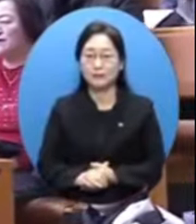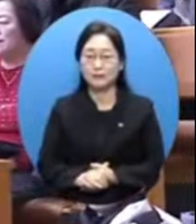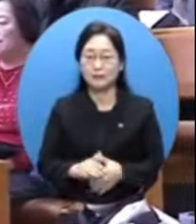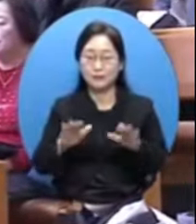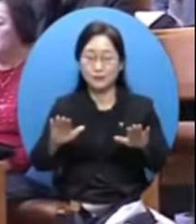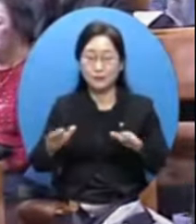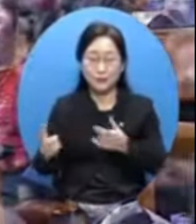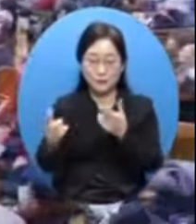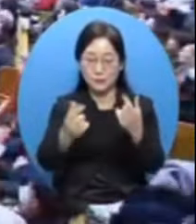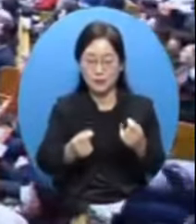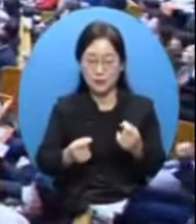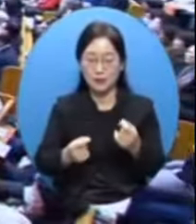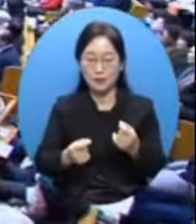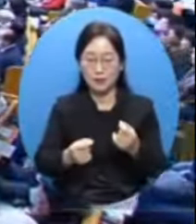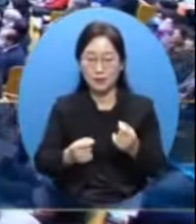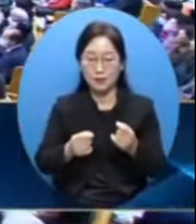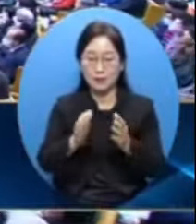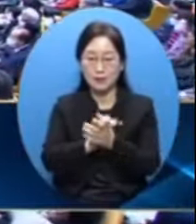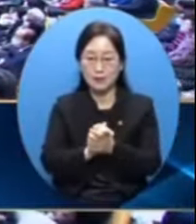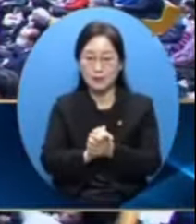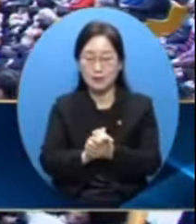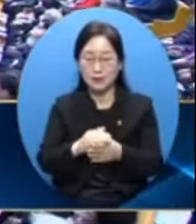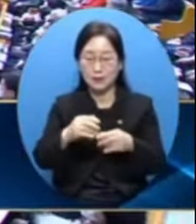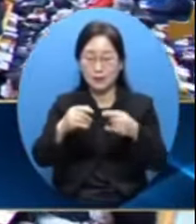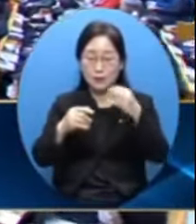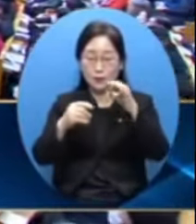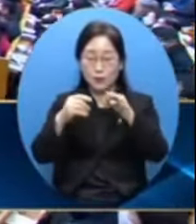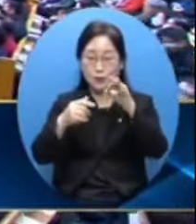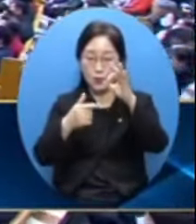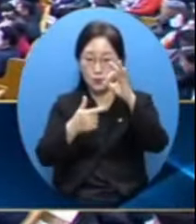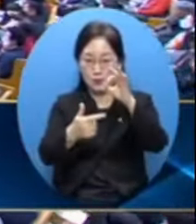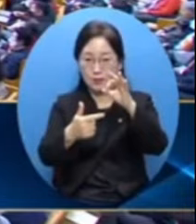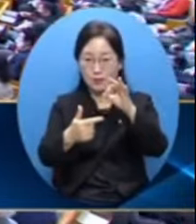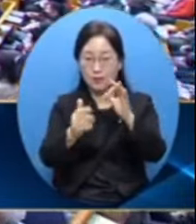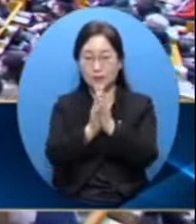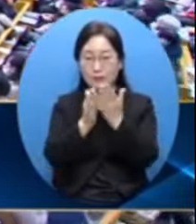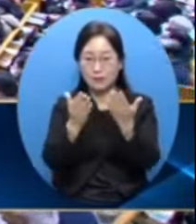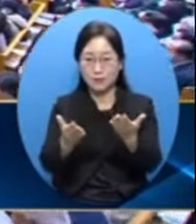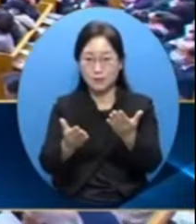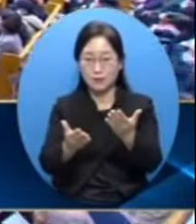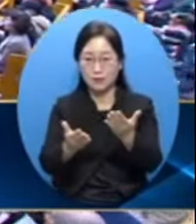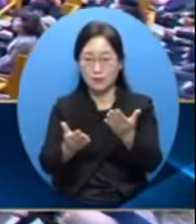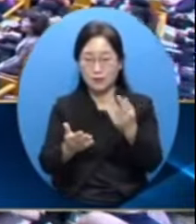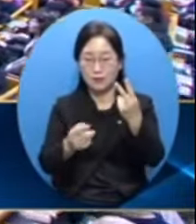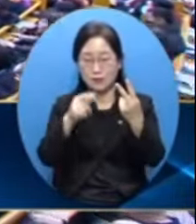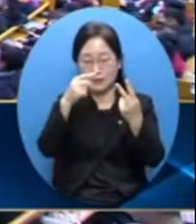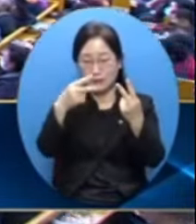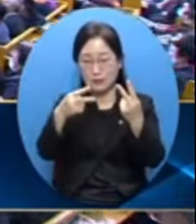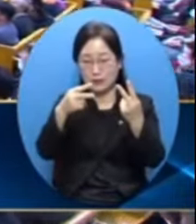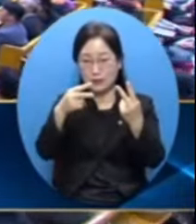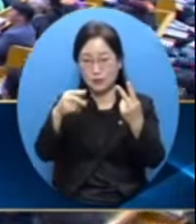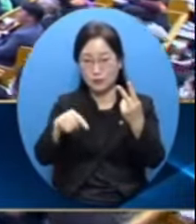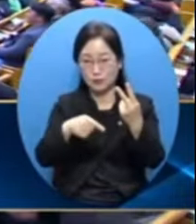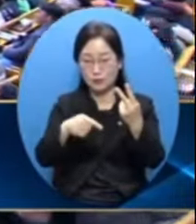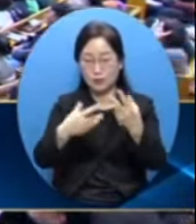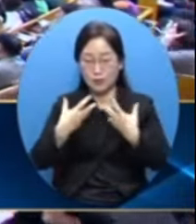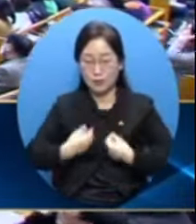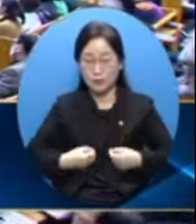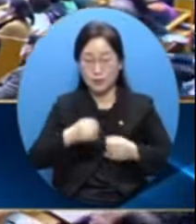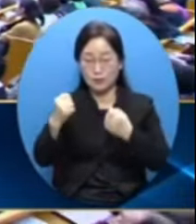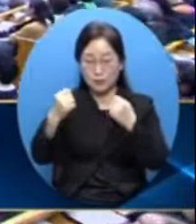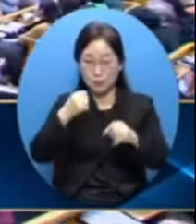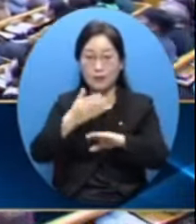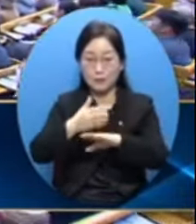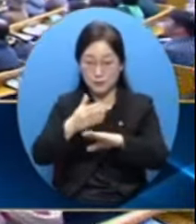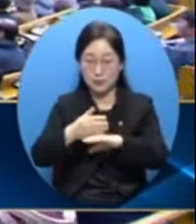오늘 여러분과 함께 요나서 2장의 말씀을 가지고 절망 중에 감사 같은 제목으로 함께 은혜를 나누기 원합니다. 제목을 한번 크게